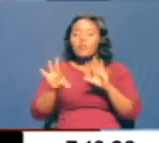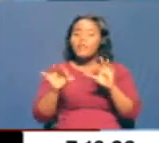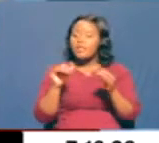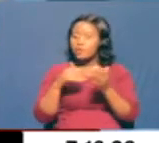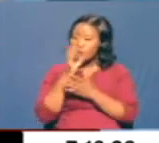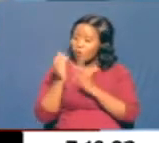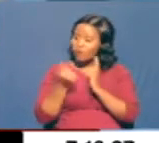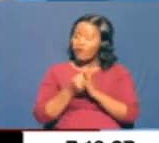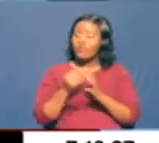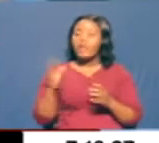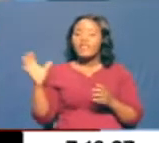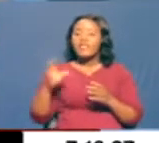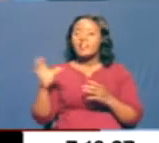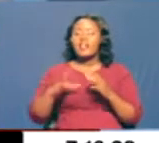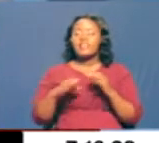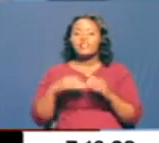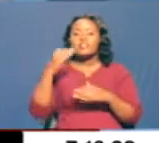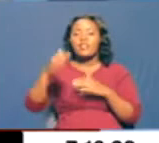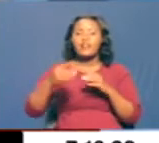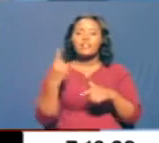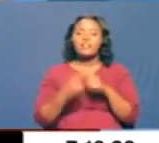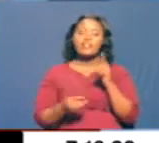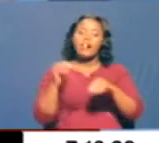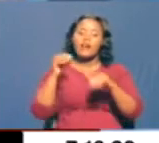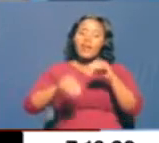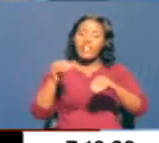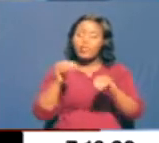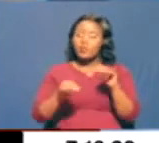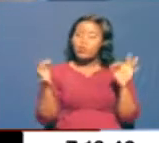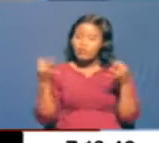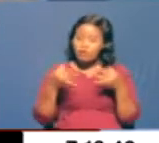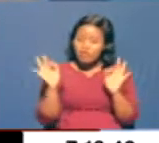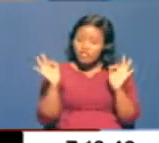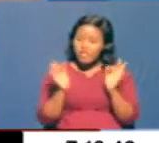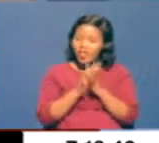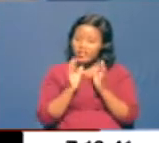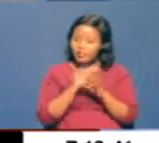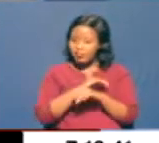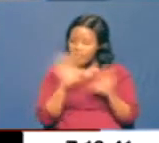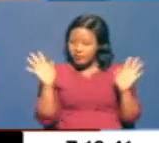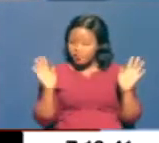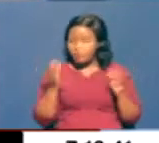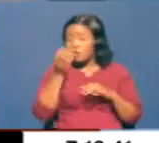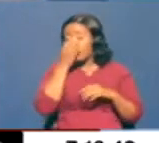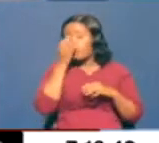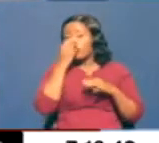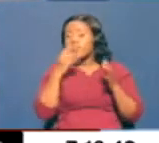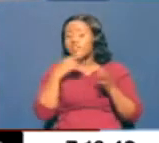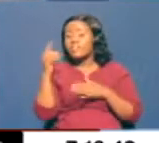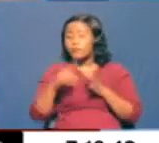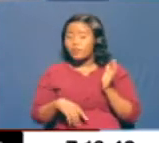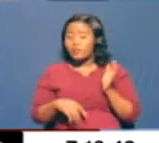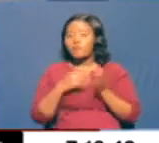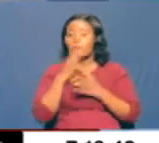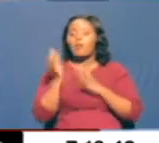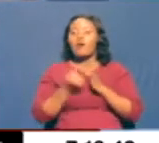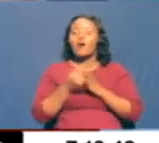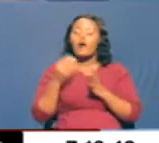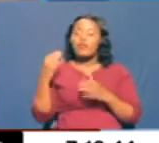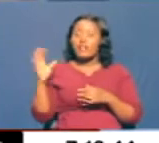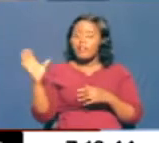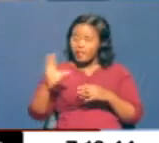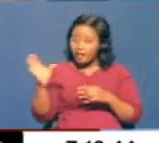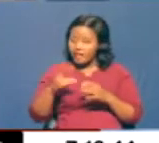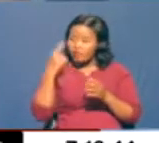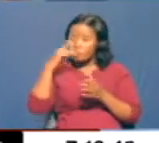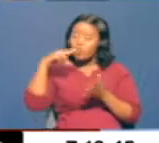wa uchaguzi mkuu wa mwaka ujao utakuwa huru na wa haki. Ruto anasema wawaniaji wote wanaotaka kupeperusha bendera ya chama